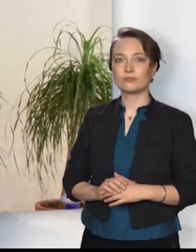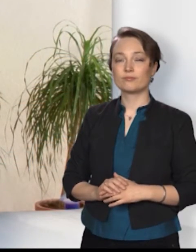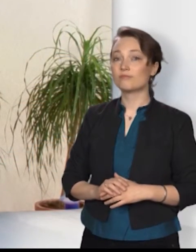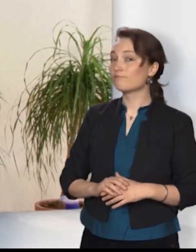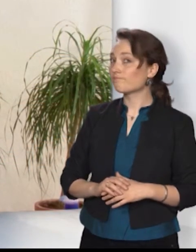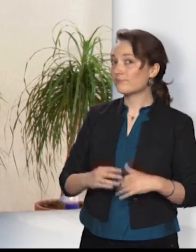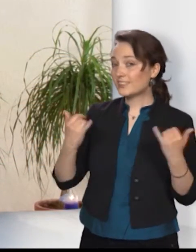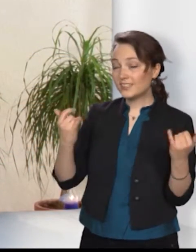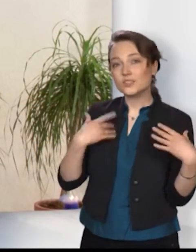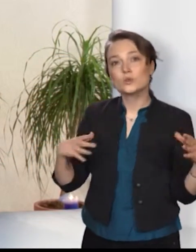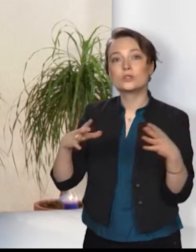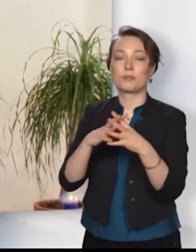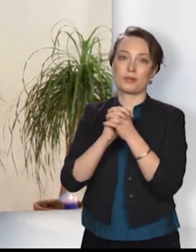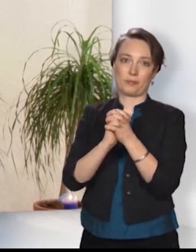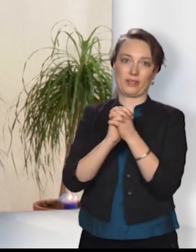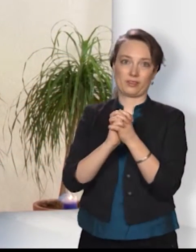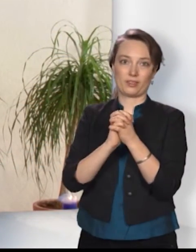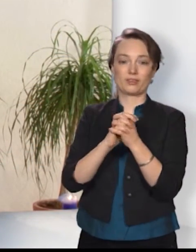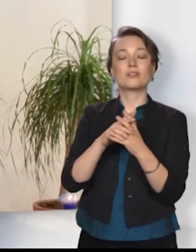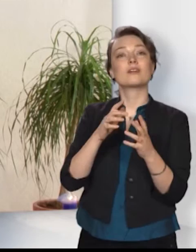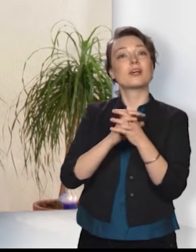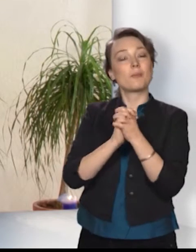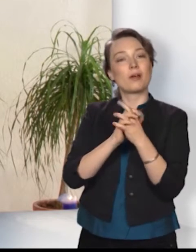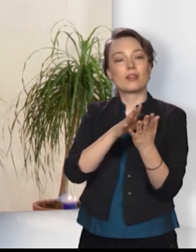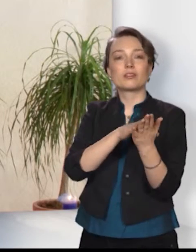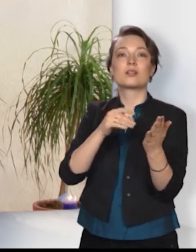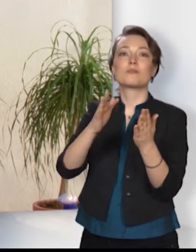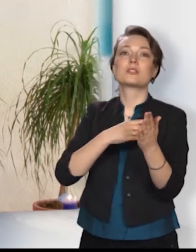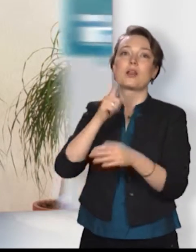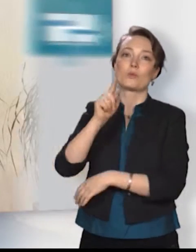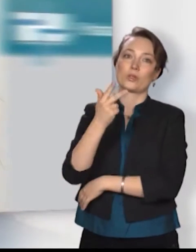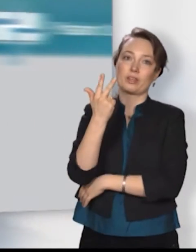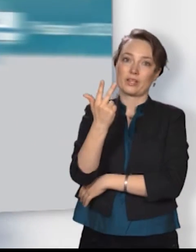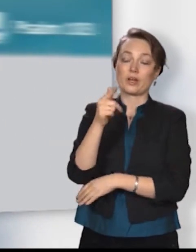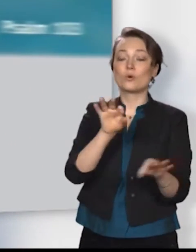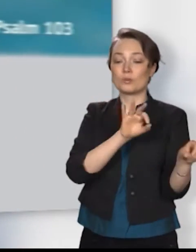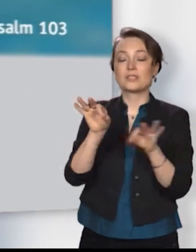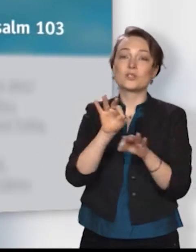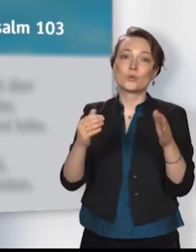Stadt. Lassen Sie uns zusammen beten mit Worten aus Psalm 103 nach einer neuen Übersetzung.